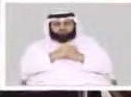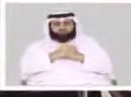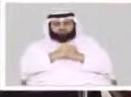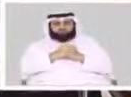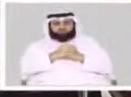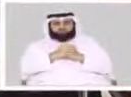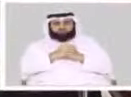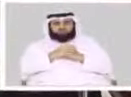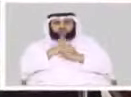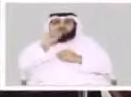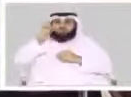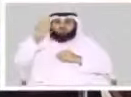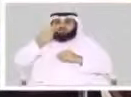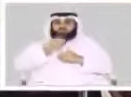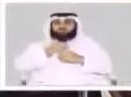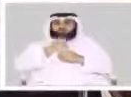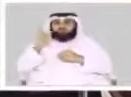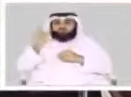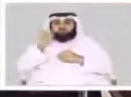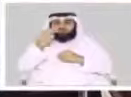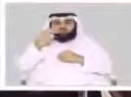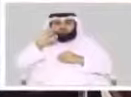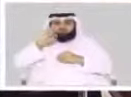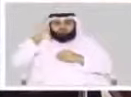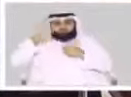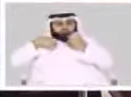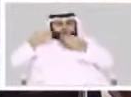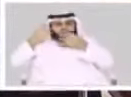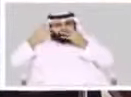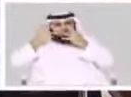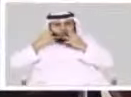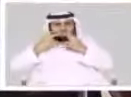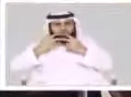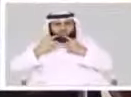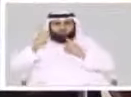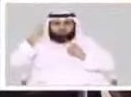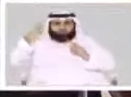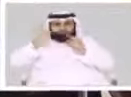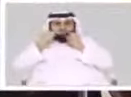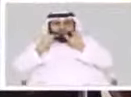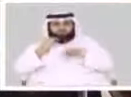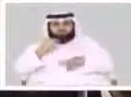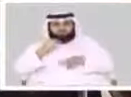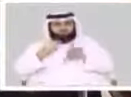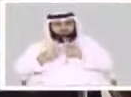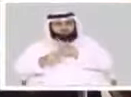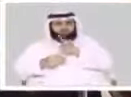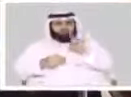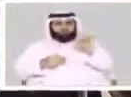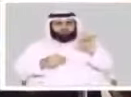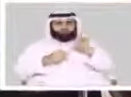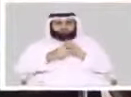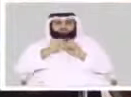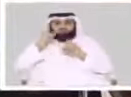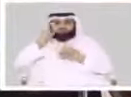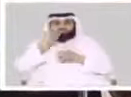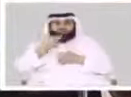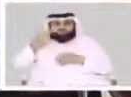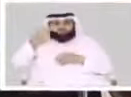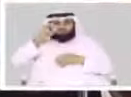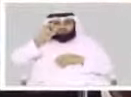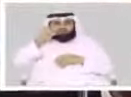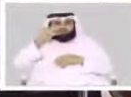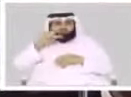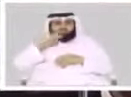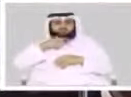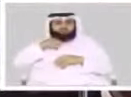مع نعمة الله عز وجل السابغة عليك أن تعصي، كما لا ينبغي مع العقد الذي ربط